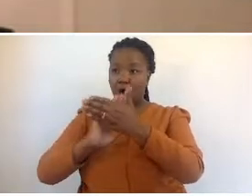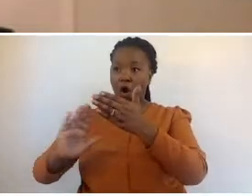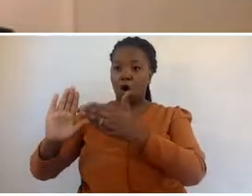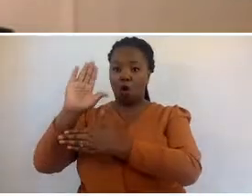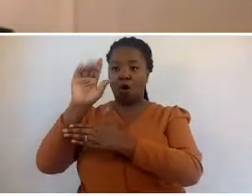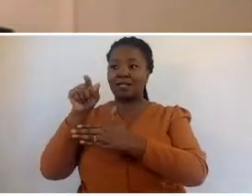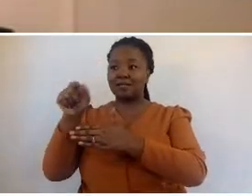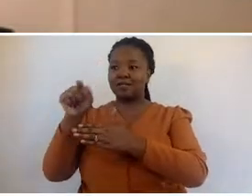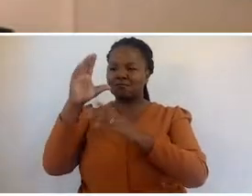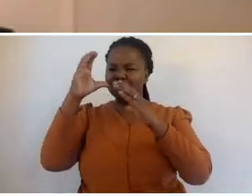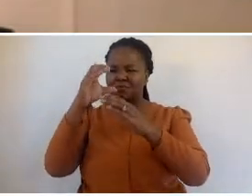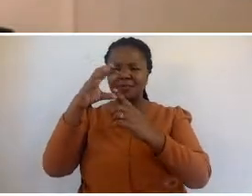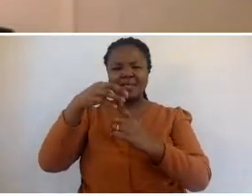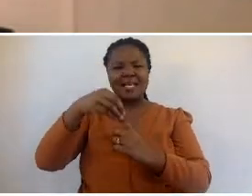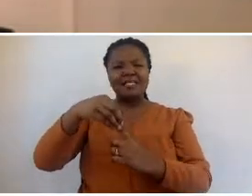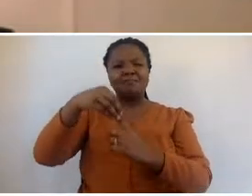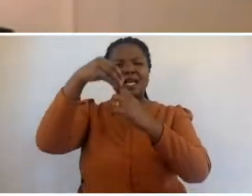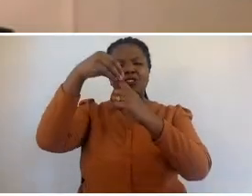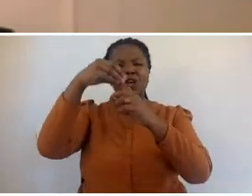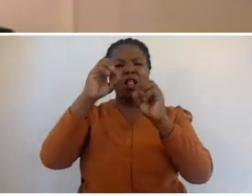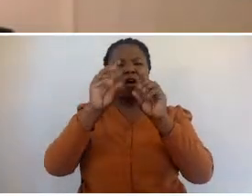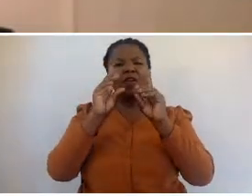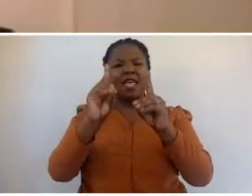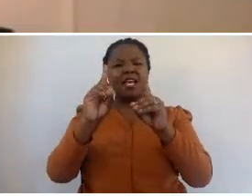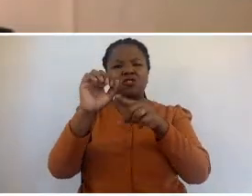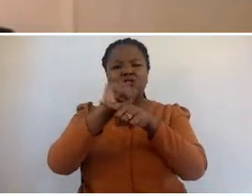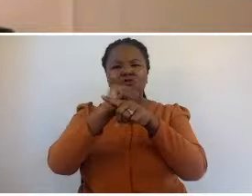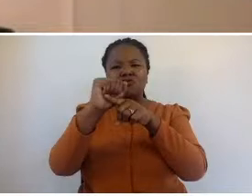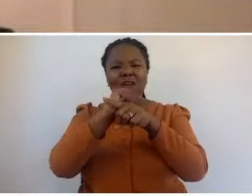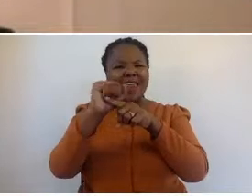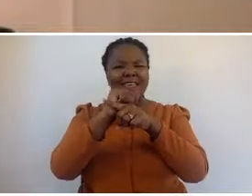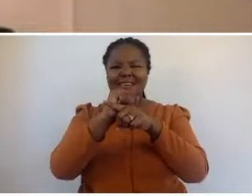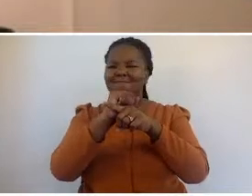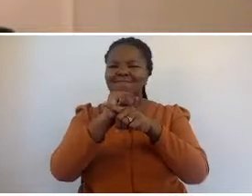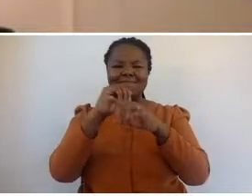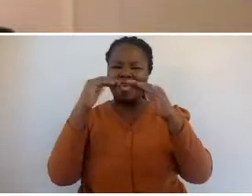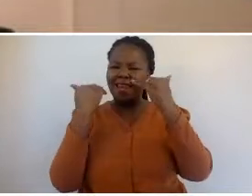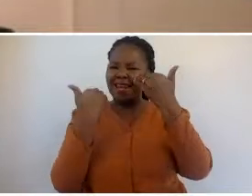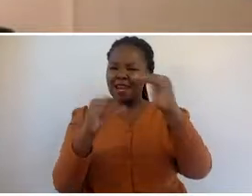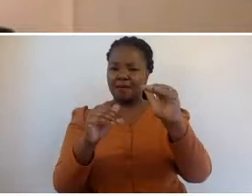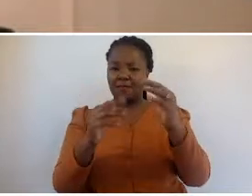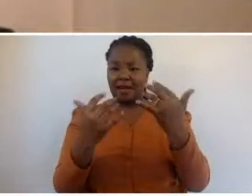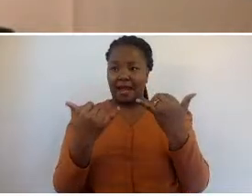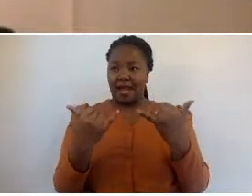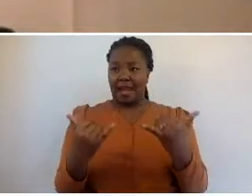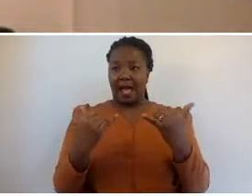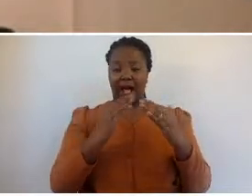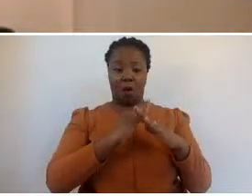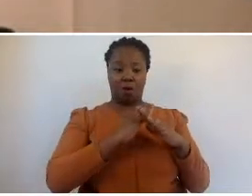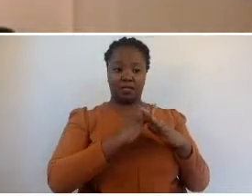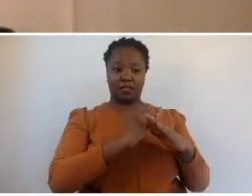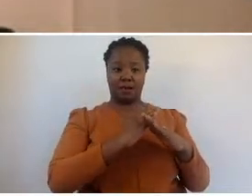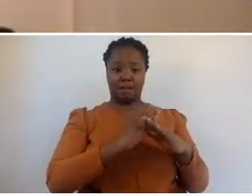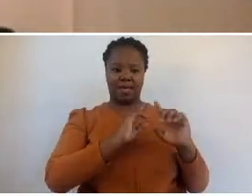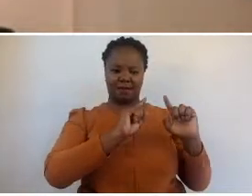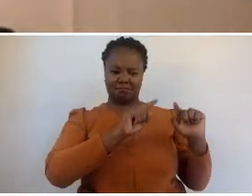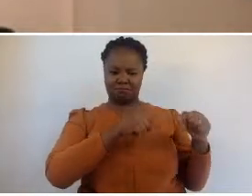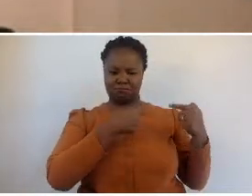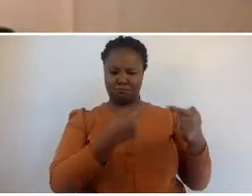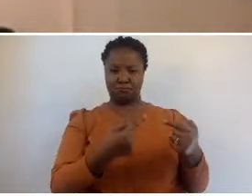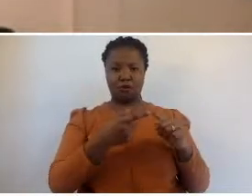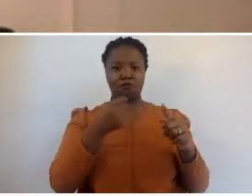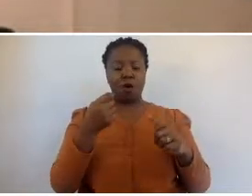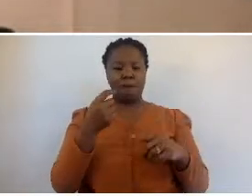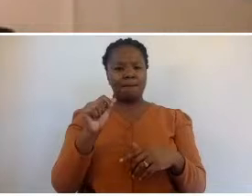pour former des enseignants de l'éducation spécialisée. Nous avons l'Institut zambien de l'éducation spécialisée qui existe depuis l'indépendance